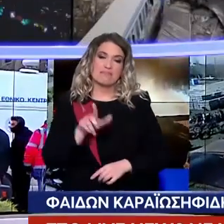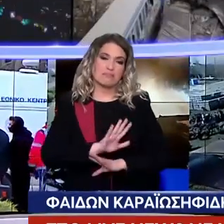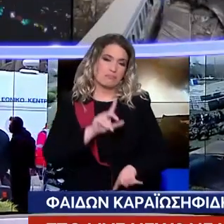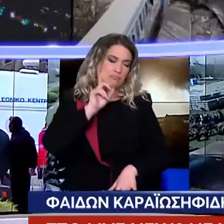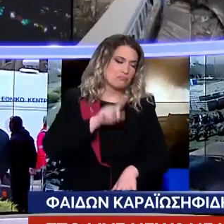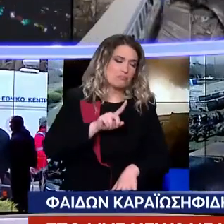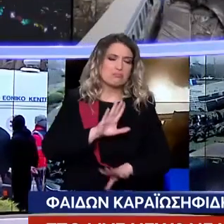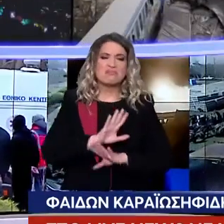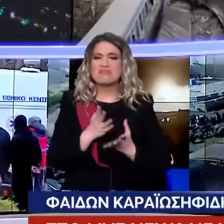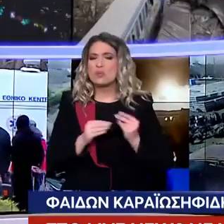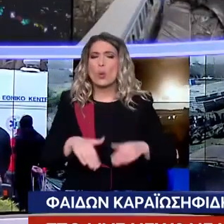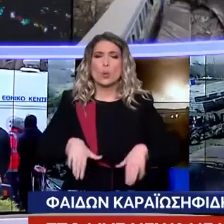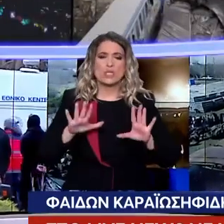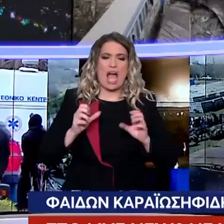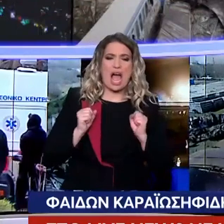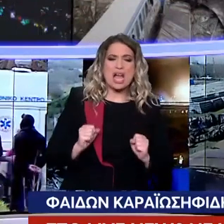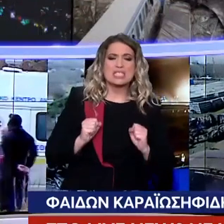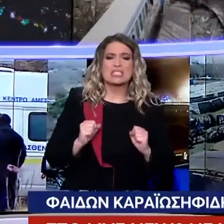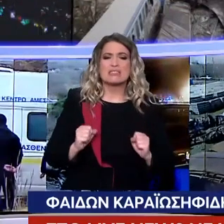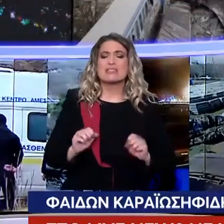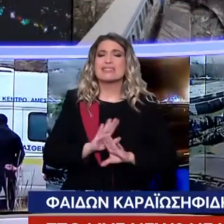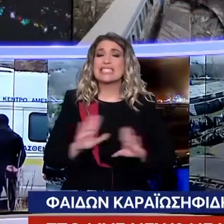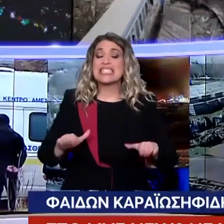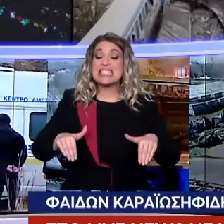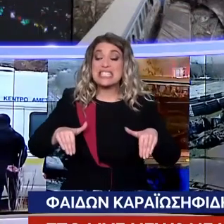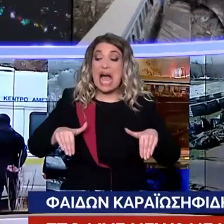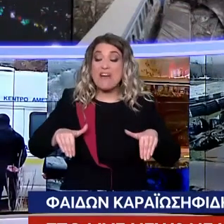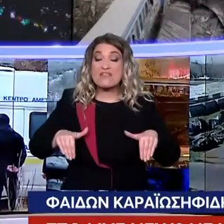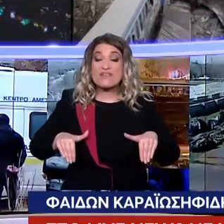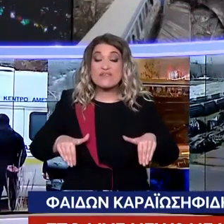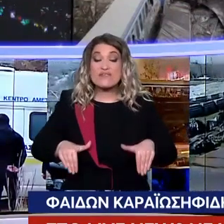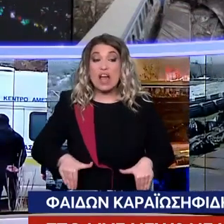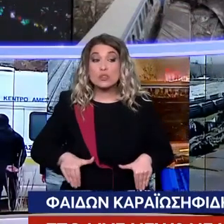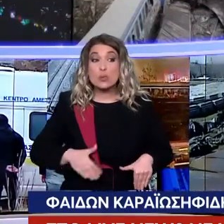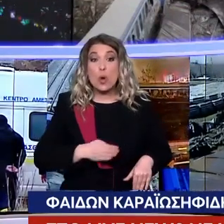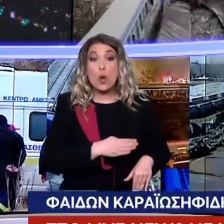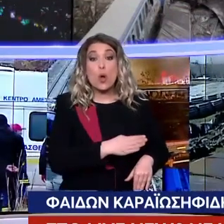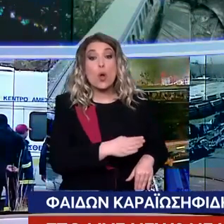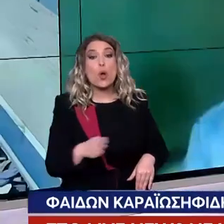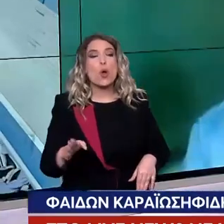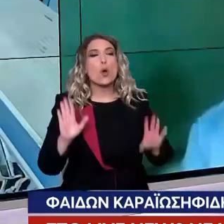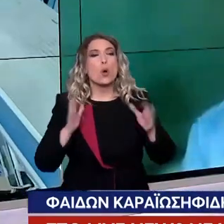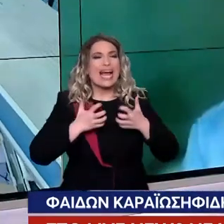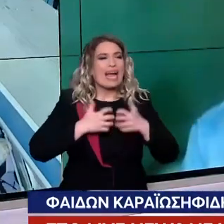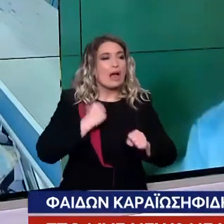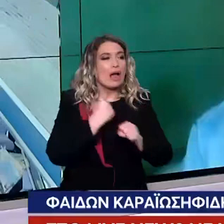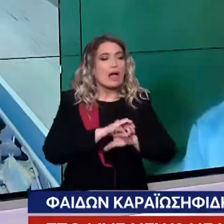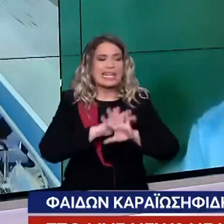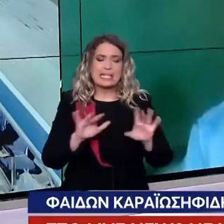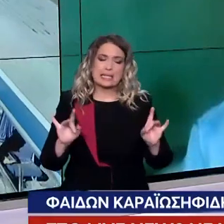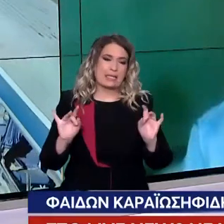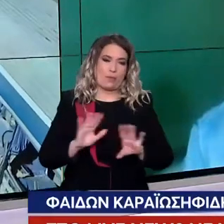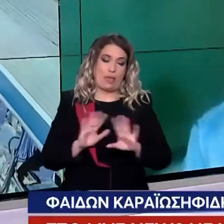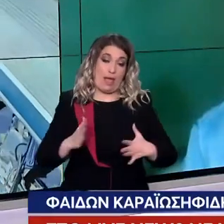κουλτούρα ασφαλείας και κανένας σεβασμός για οποιοδήποτε κανονισμό υπήρχε αυτή ήταν η